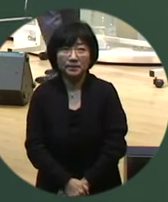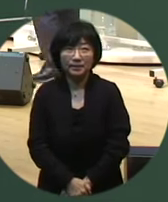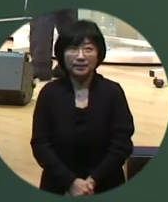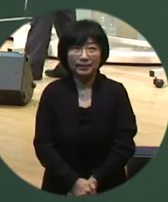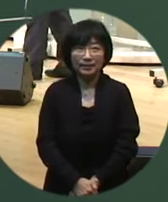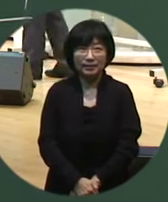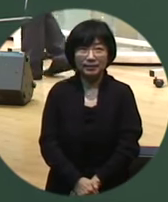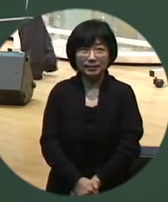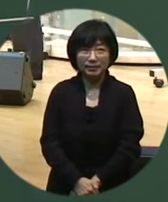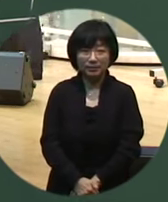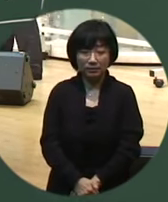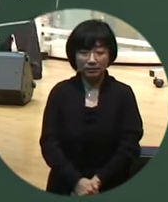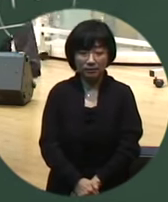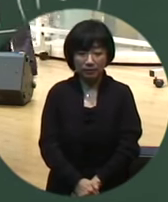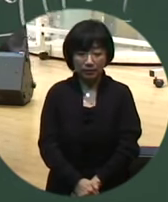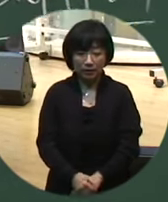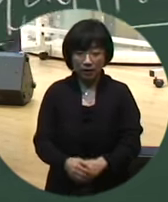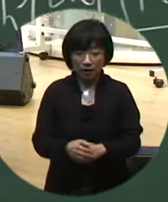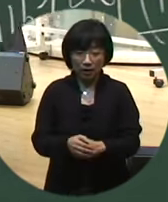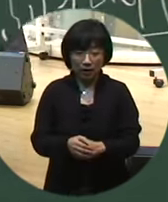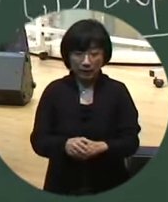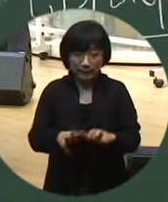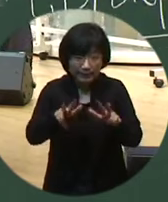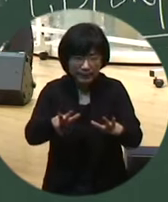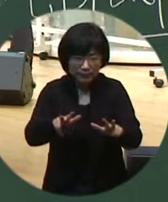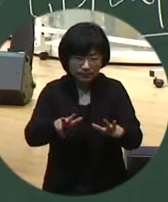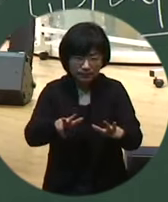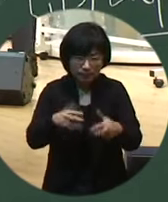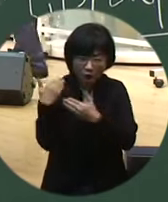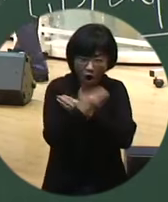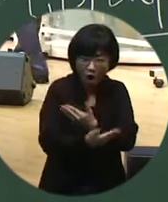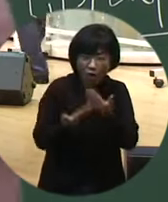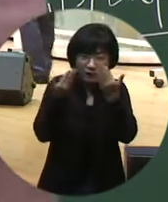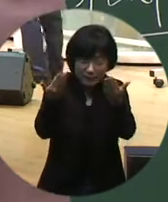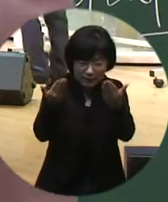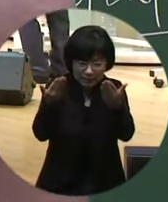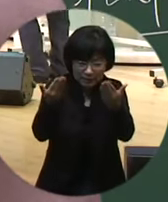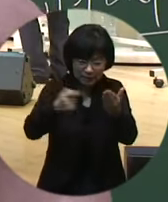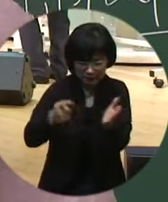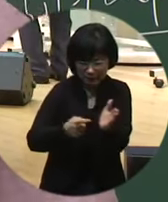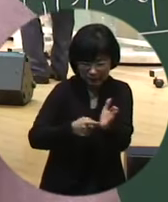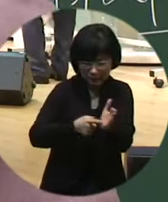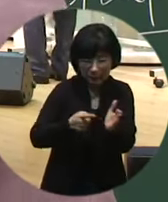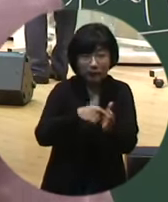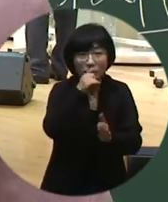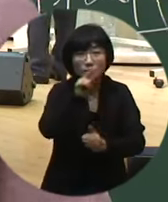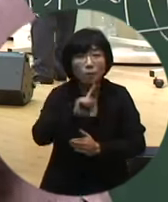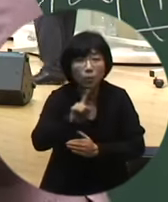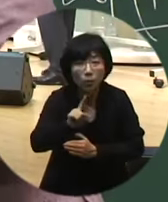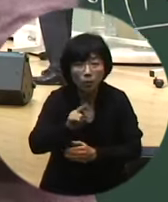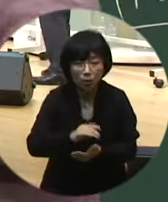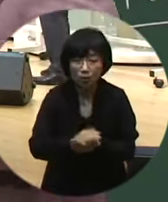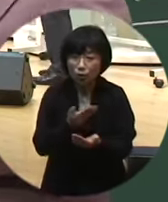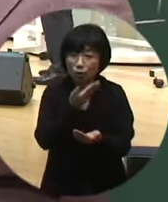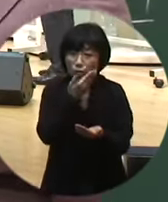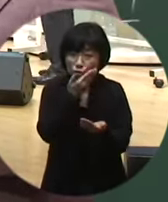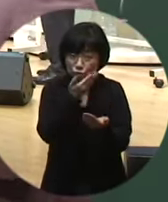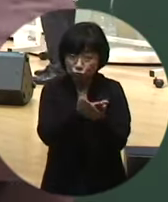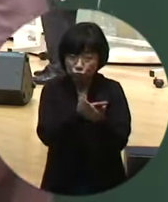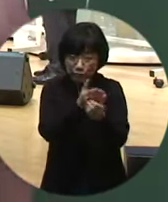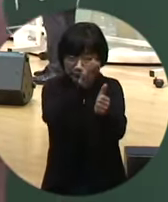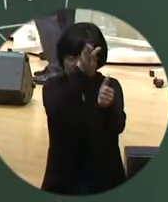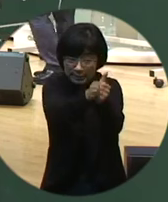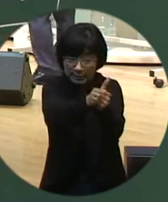아주 시급한 헌신이 있어요. There is an urgent devotion. 그게 바로 우리 중직자들에게 주어진 헌신입니다. 교회 that, 안에서요. That